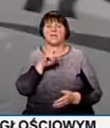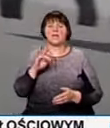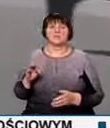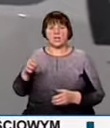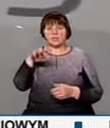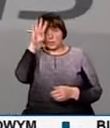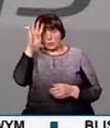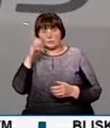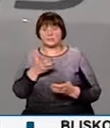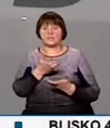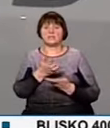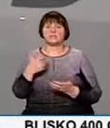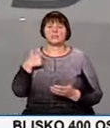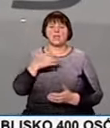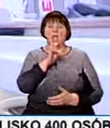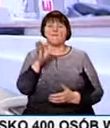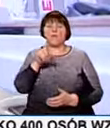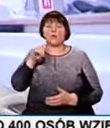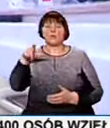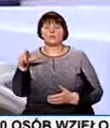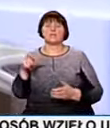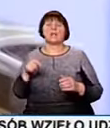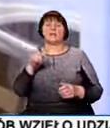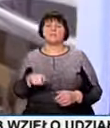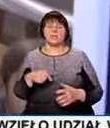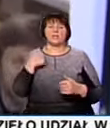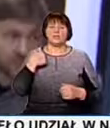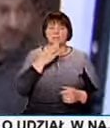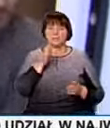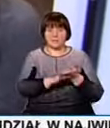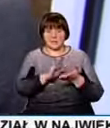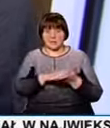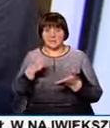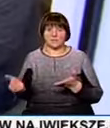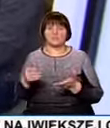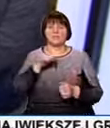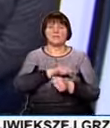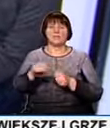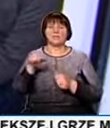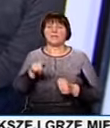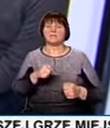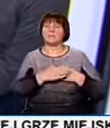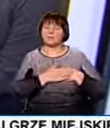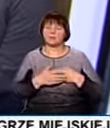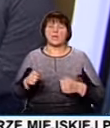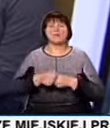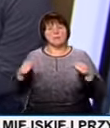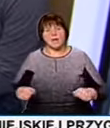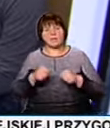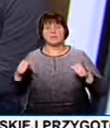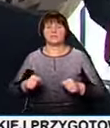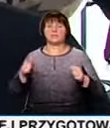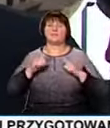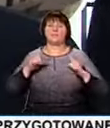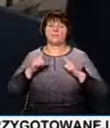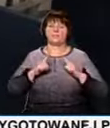łódzkiej stoczni produkującej łódź Focus 680. Nagrodzona żaglówka, jak mówią konstruktorzy, jest przeznaczona dla miłośników aktywnego wypoczynku na wodzie.